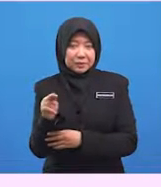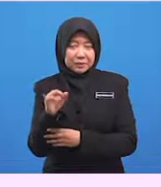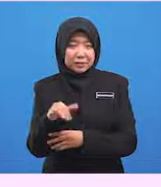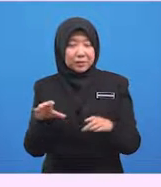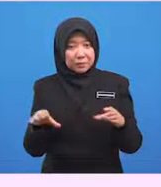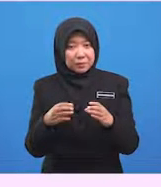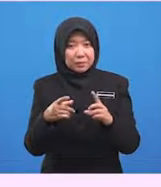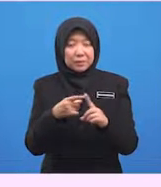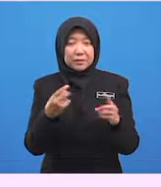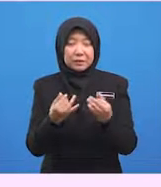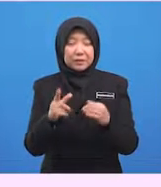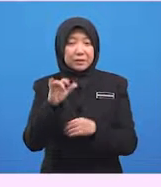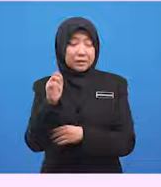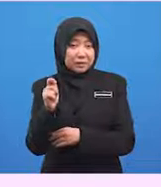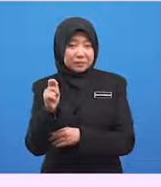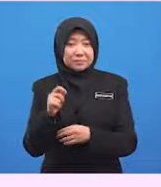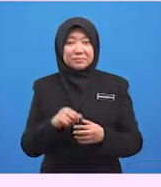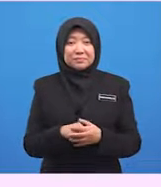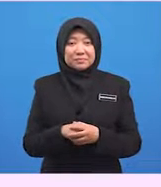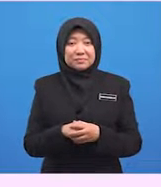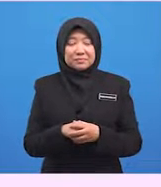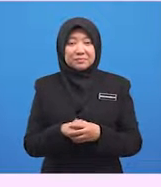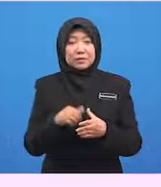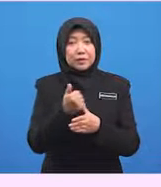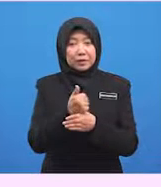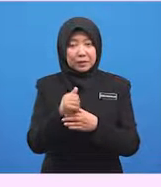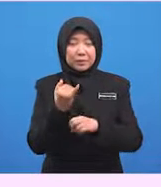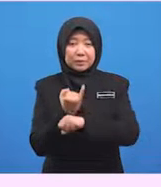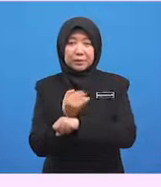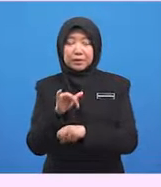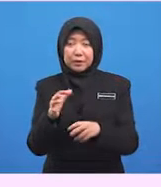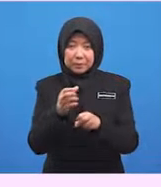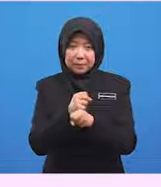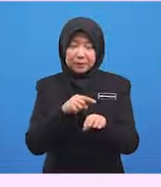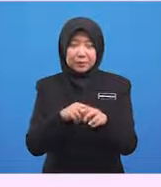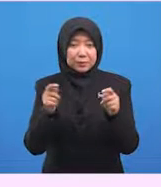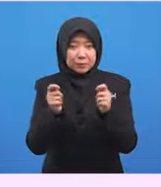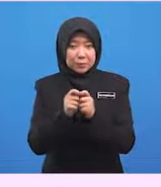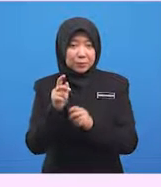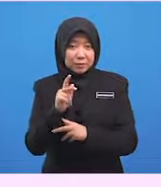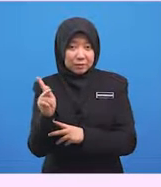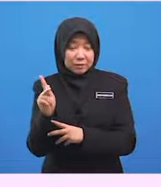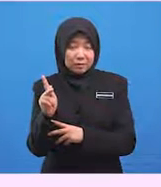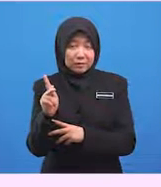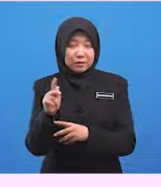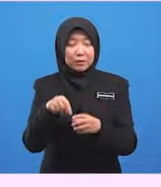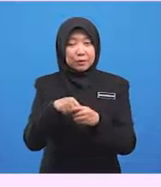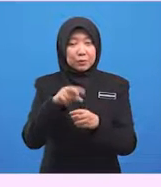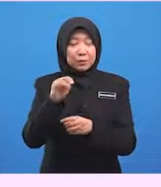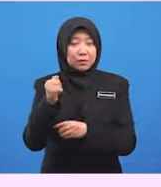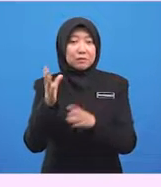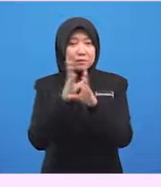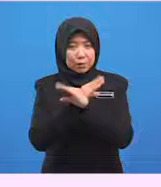diperbuat daripada tanah ya antara tembikar yang dapat ditemukan ialah digunain ya